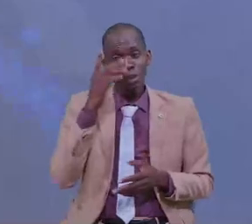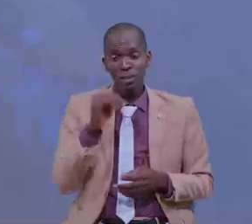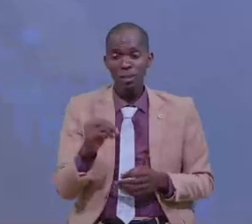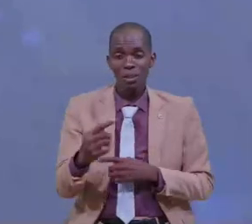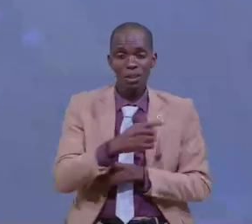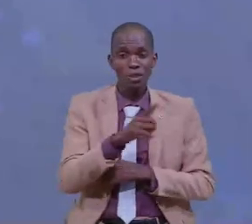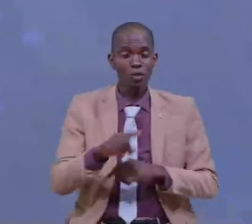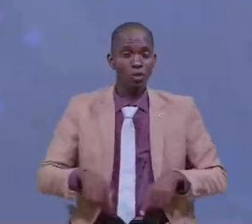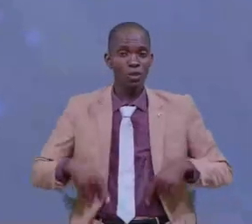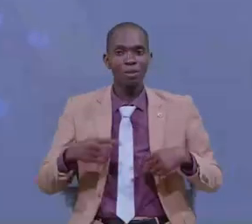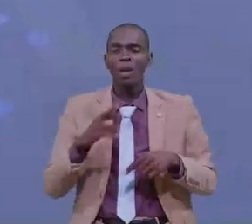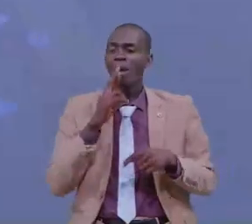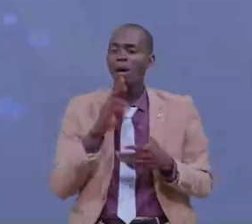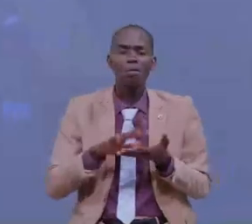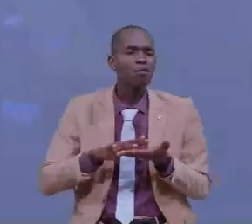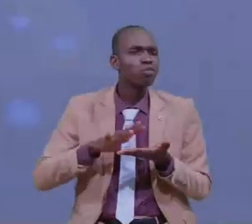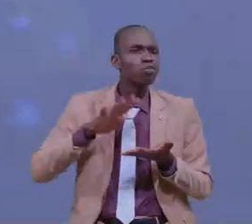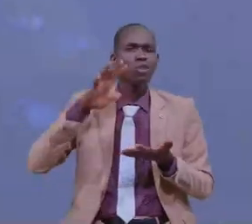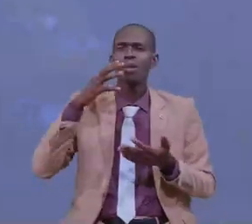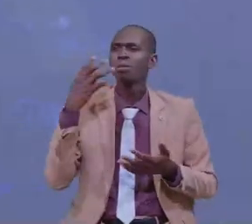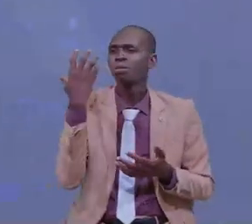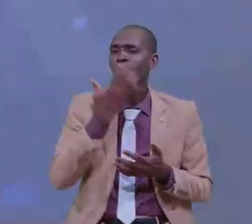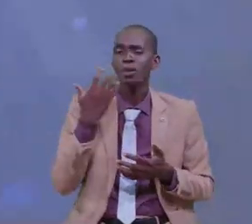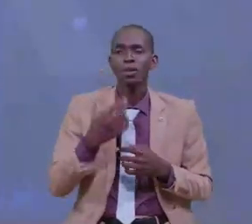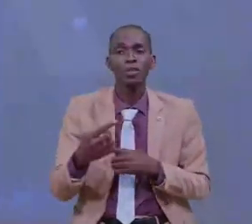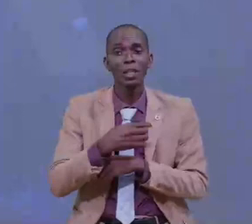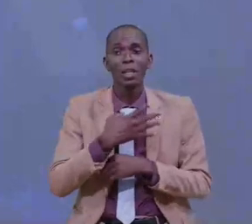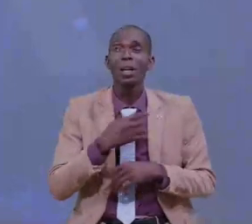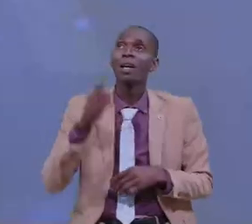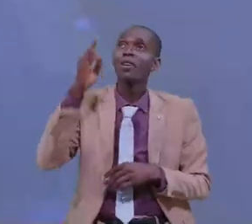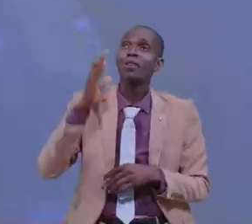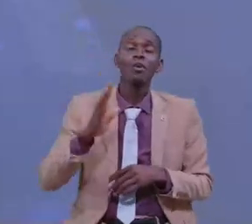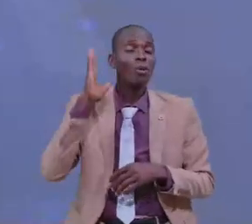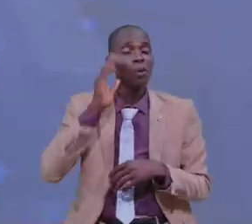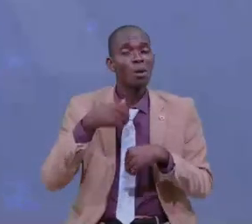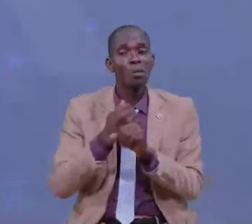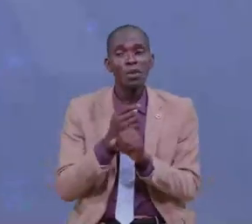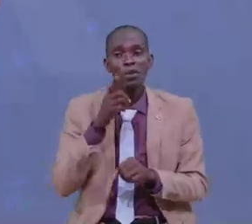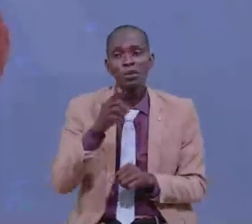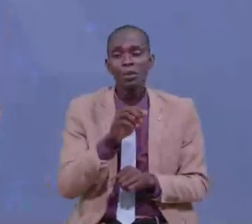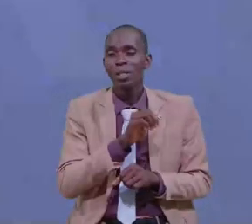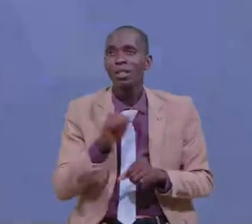Les jours que nous vivons sont des jours glorieux et Dieu va.